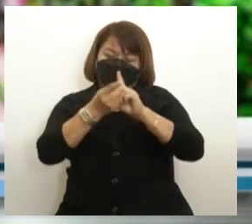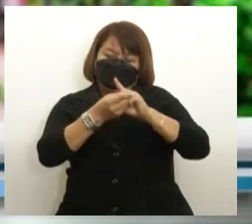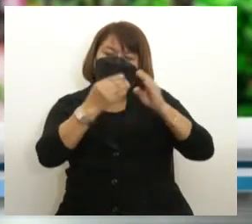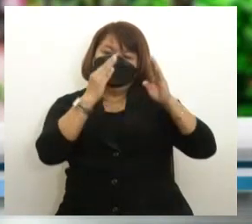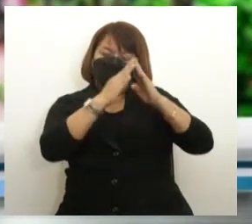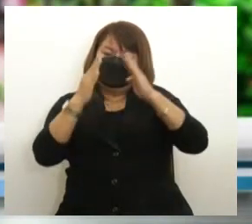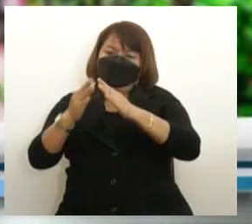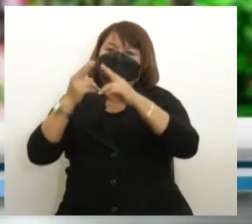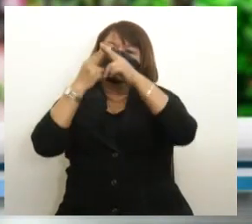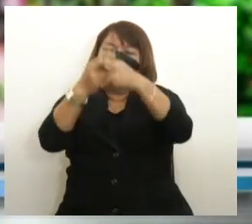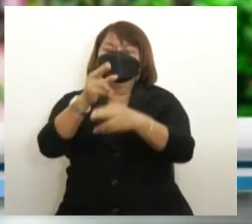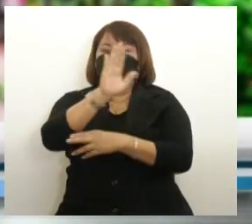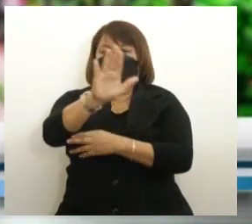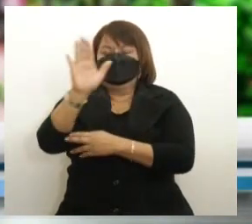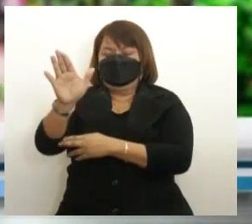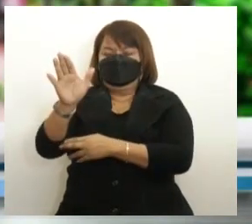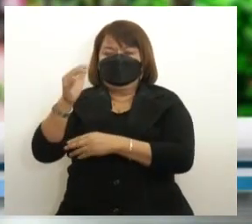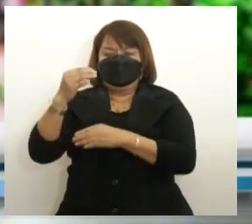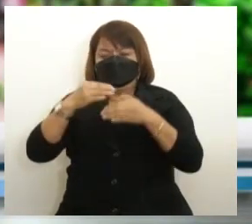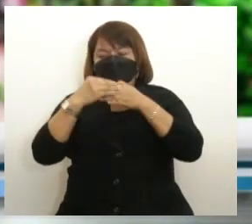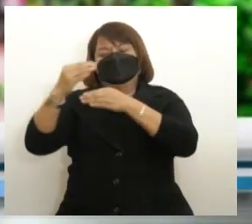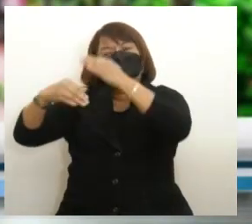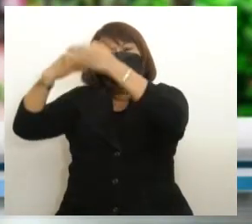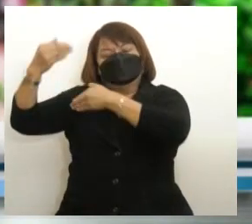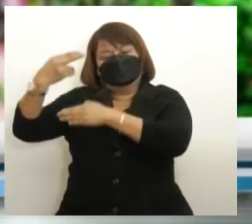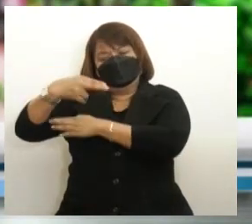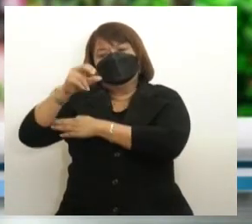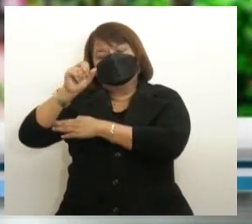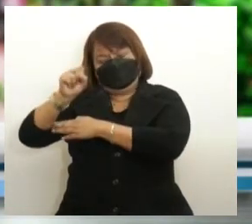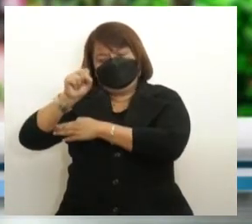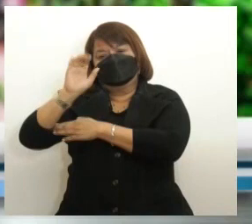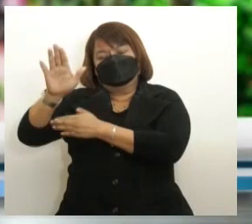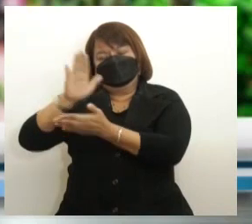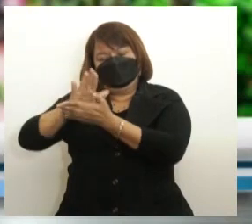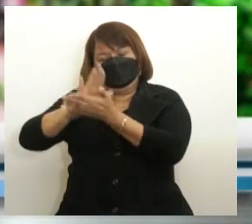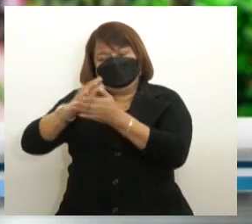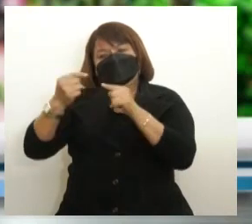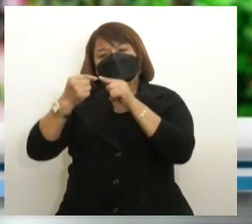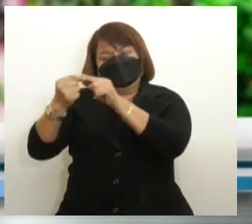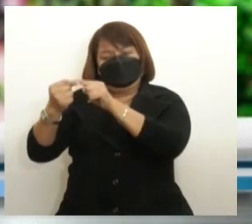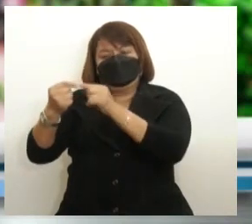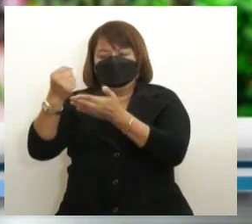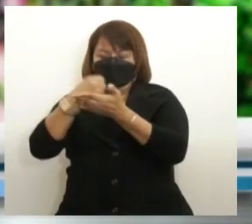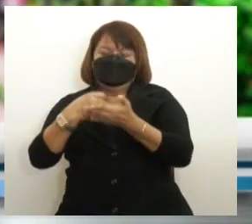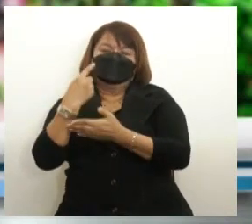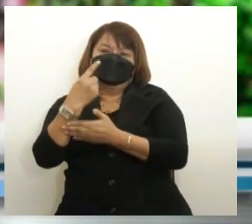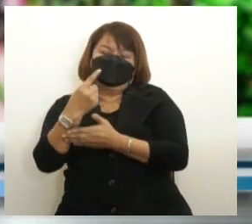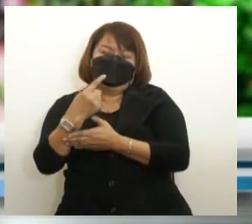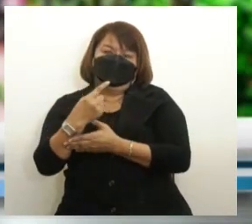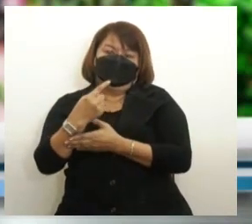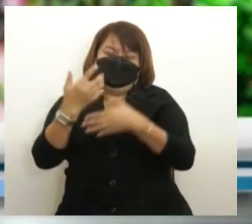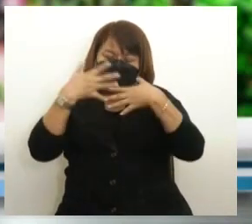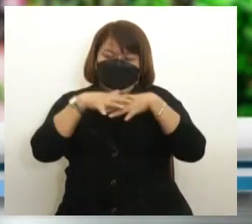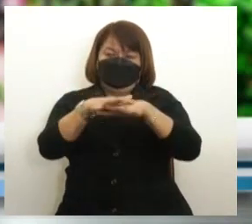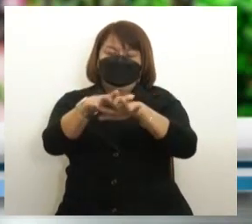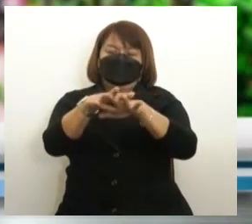และนำไปพัฒนาหลักสูตรสถานศึกษาตามบริบทท้องถิ่นของตนเองได้ซึ่งเป็นส่วนหนึ่งของหน่วยบูรณาการห